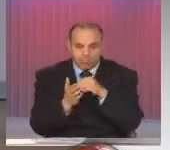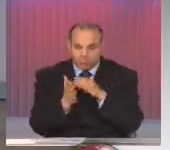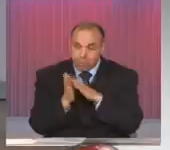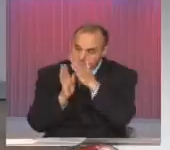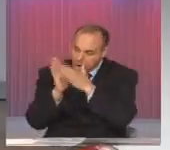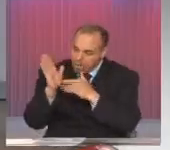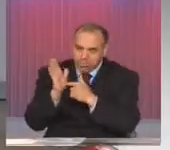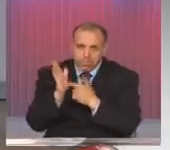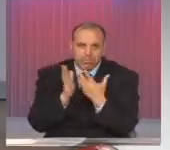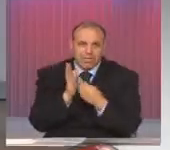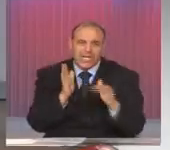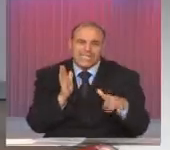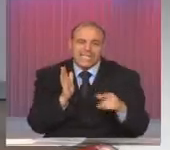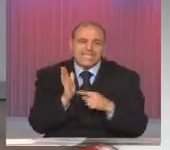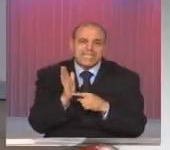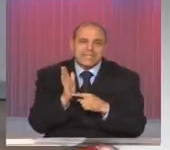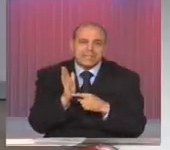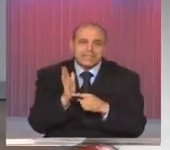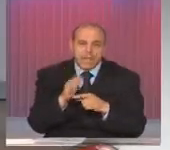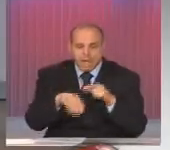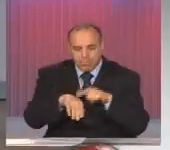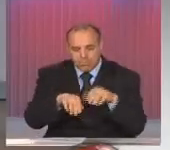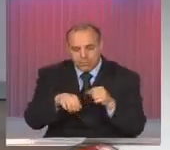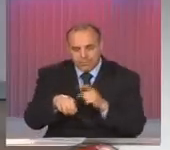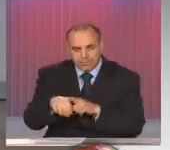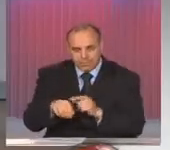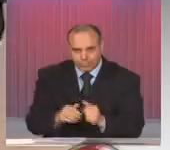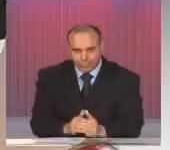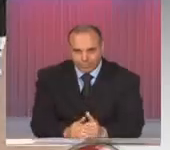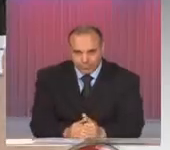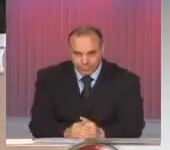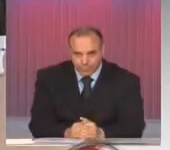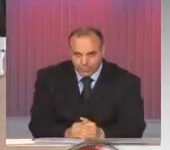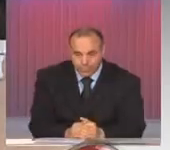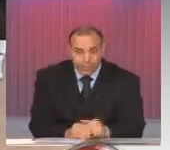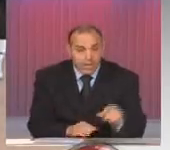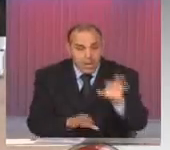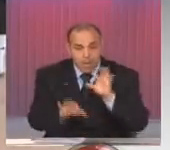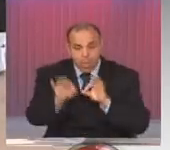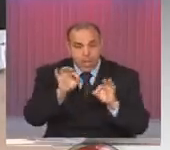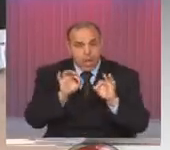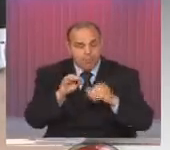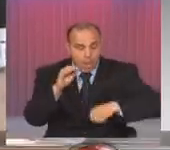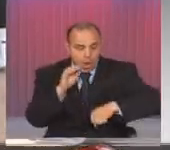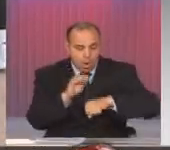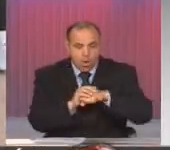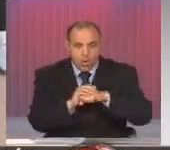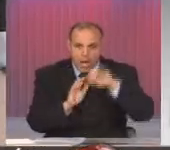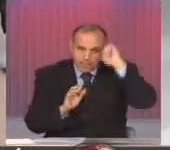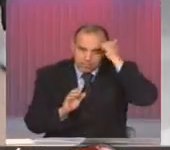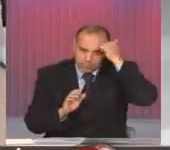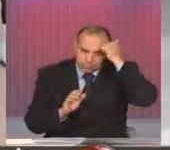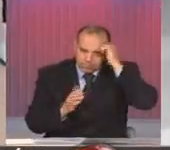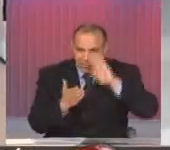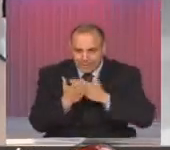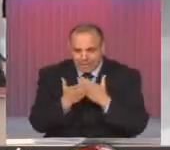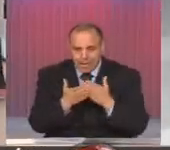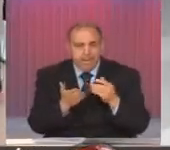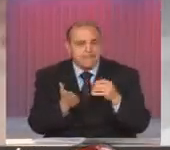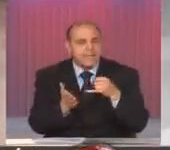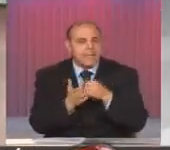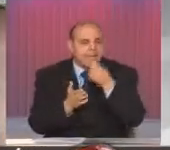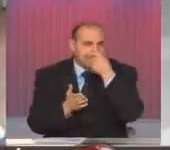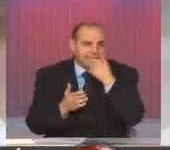القائمة غياب ياسين الميكاري بداعي الإصابة. أنهى المنتخب الوطني لكرة القدم تربصه التحضيري بمدينة